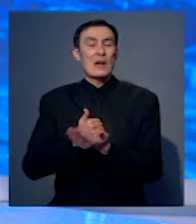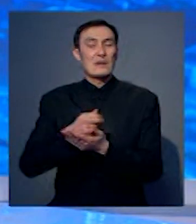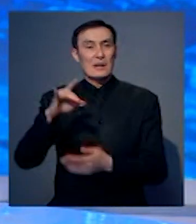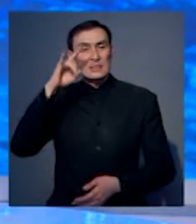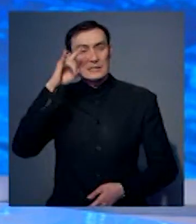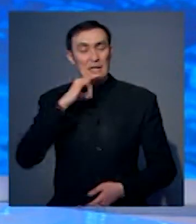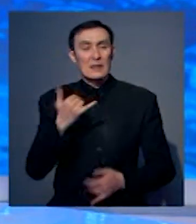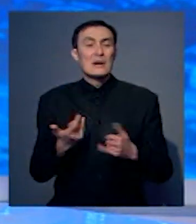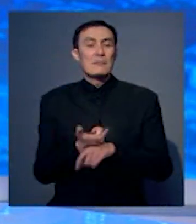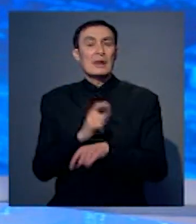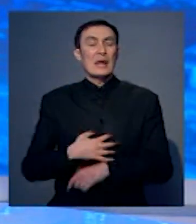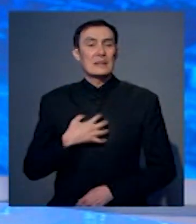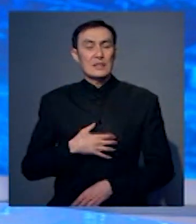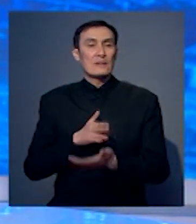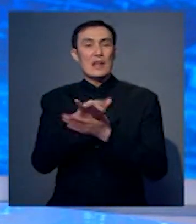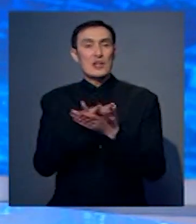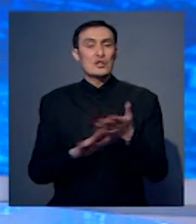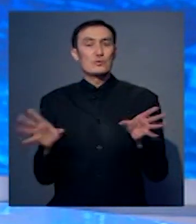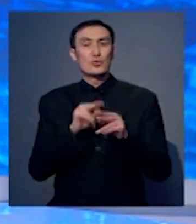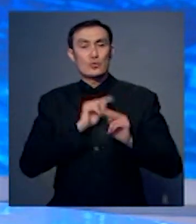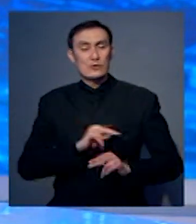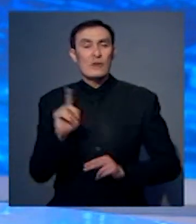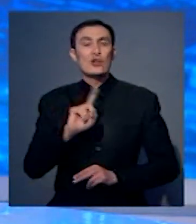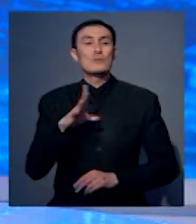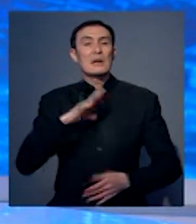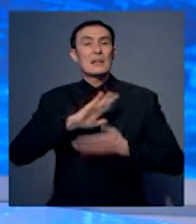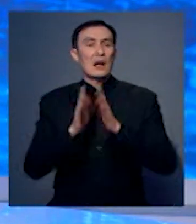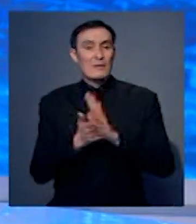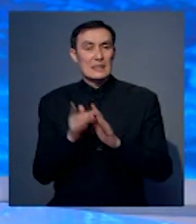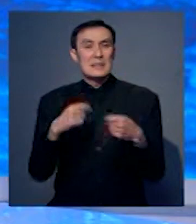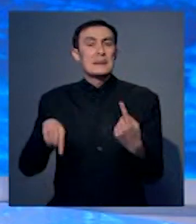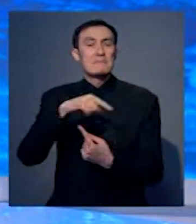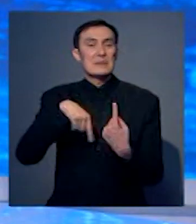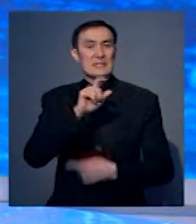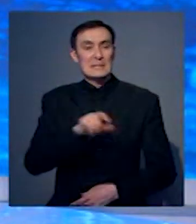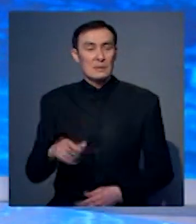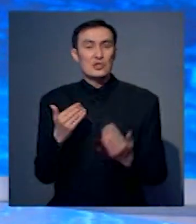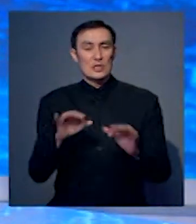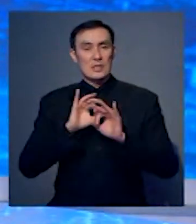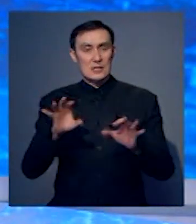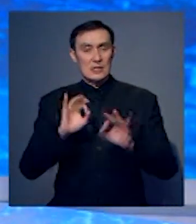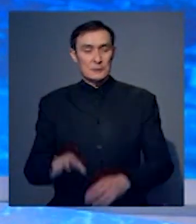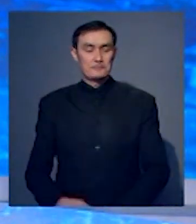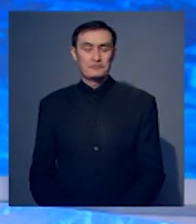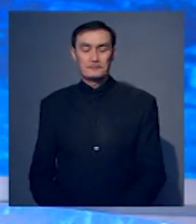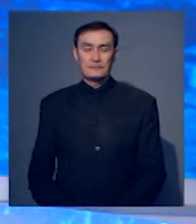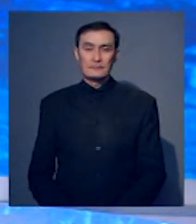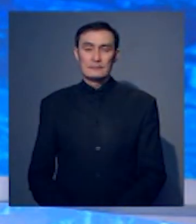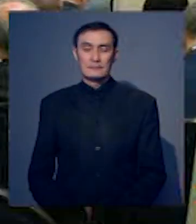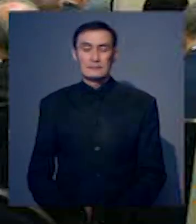как приоритетные в перспективе дальнейшего сотрудничества. О чем договорились бизнесмены, расскажет наш корреспондент Алия